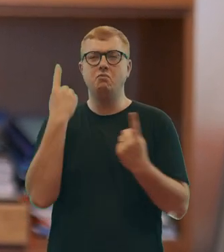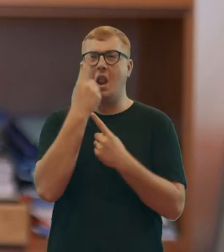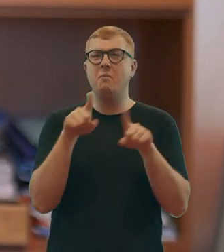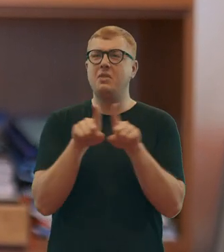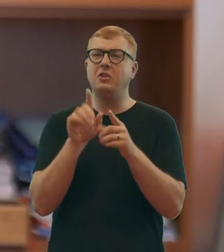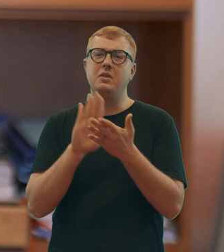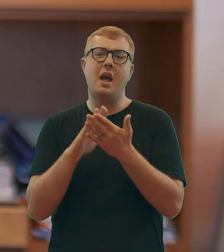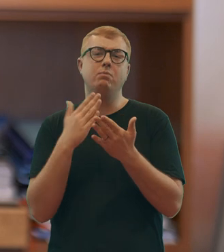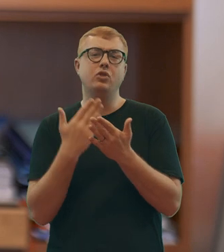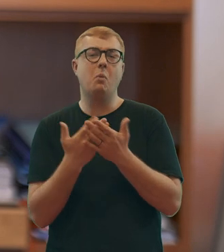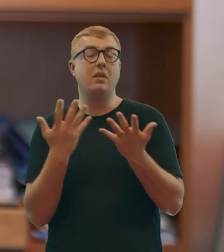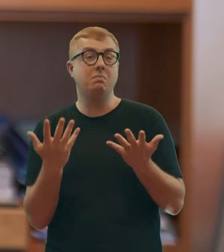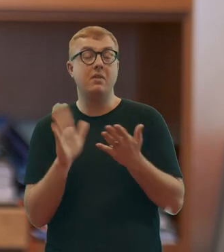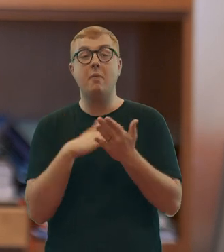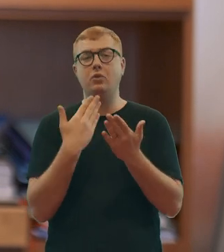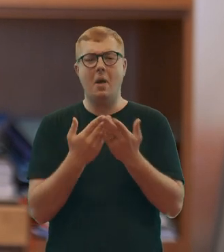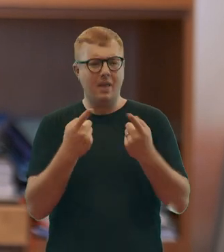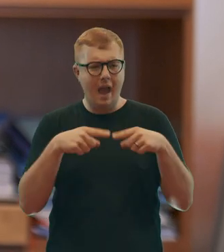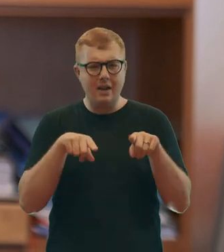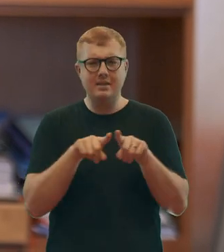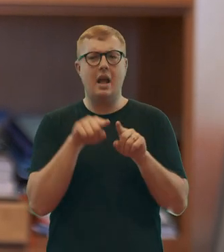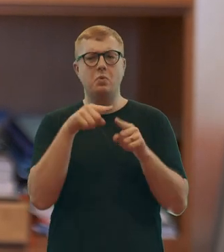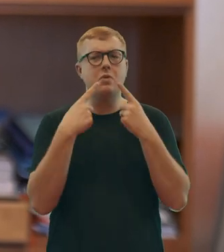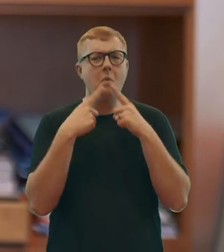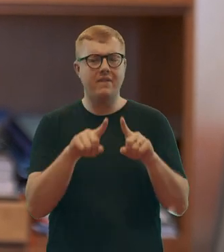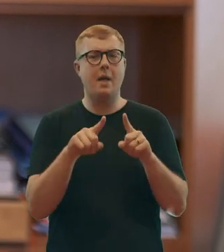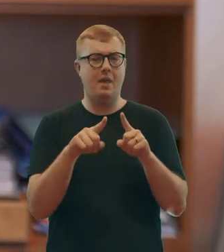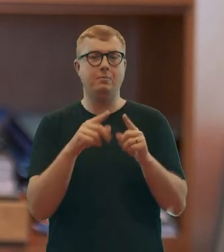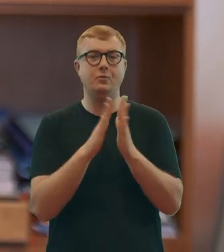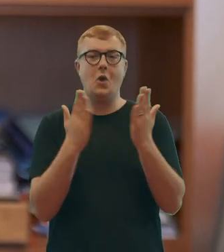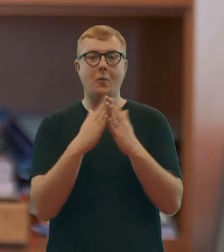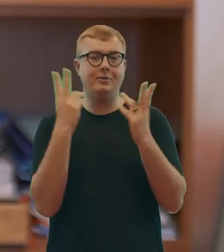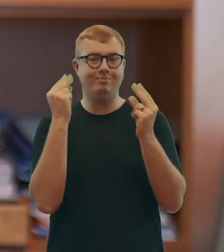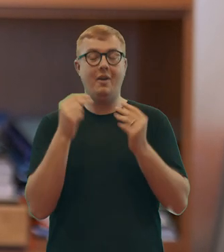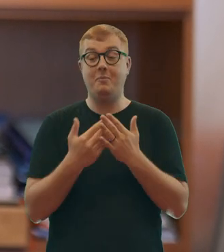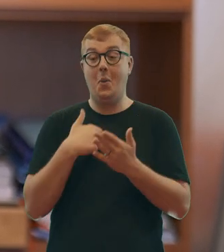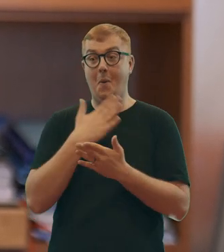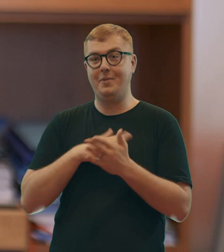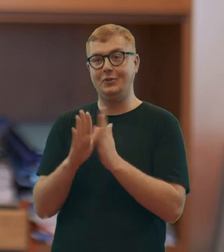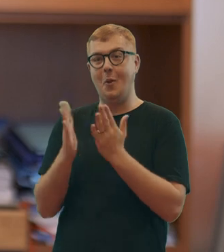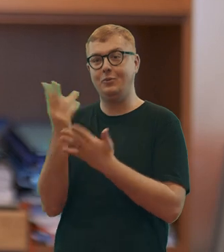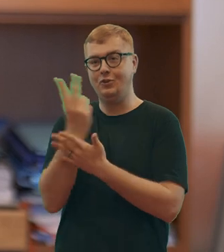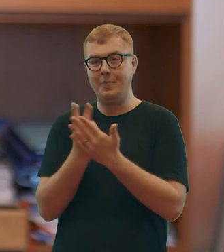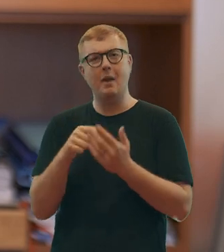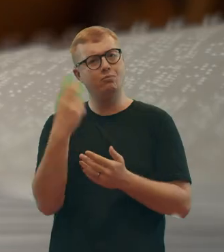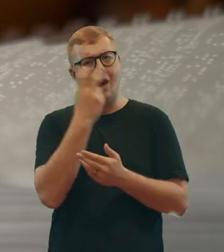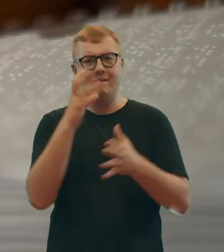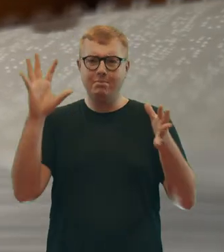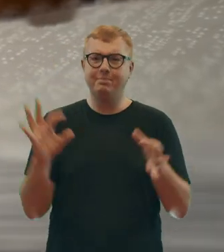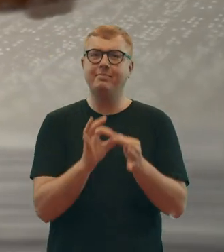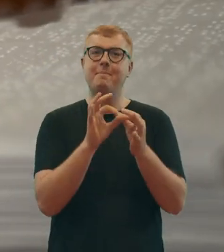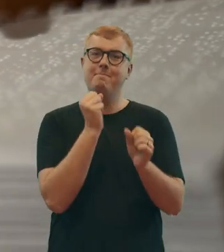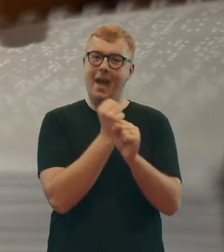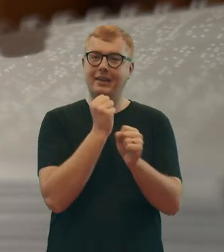Myślałem też na przykład o czymś takim jak realizator audiobooków, bo lubię czytać książki, to by było ciekawe połączenie właśnie